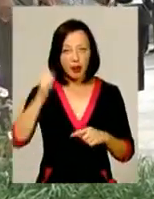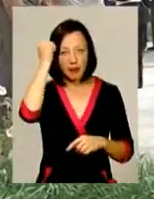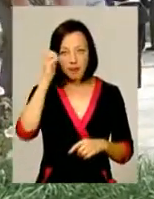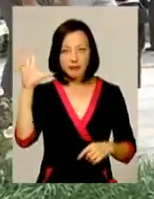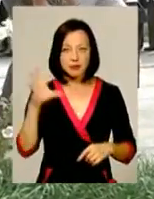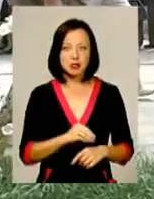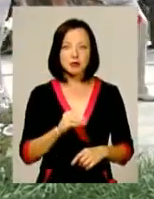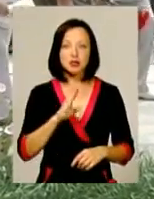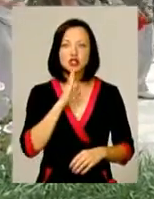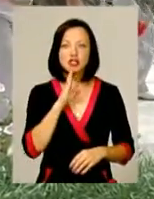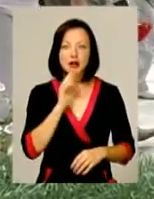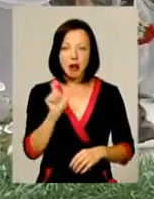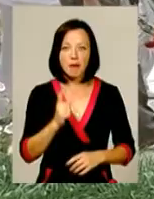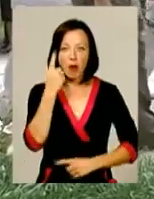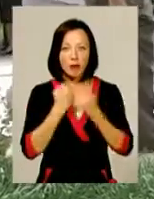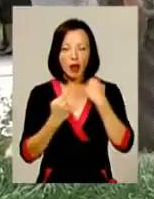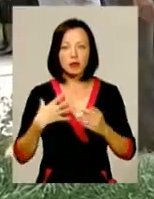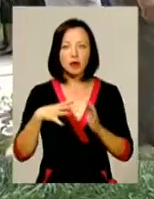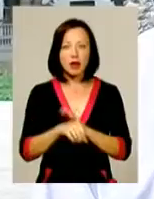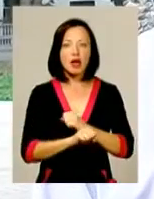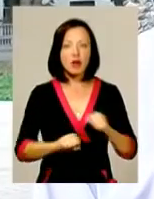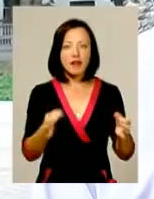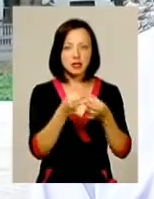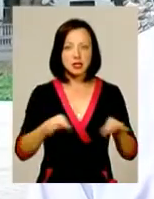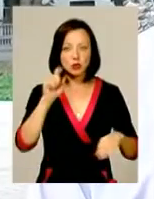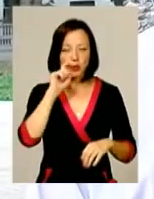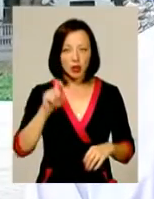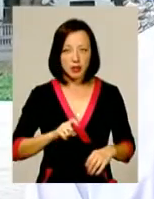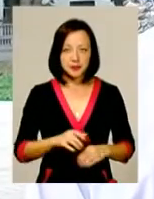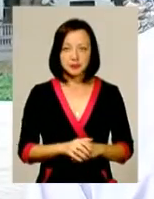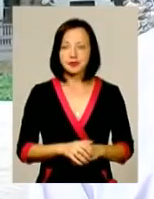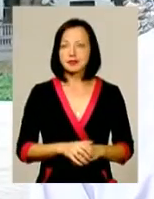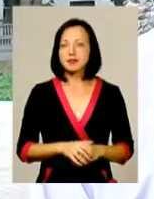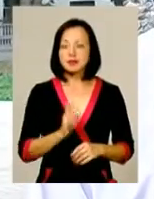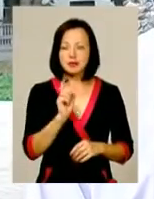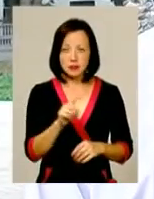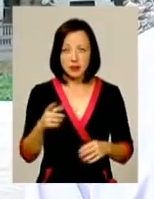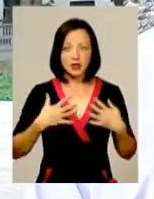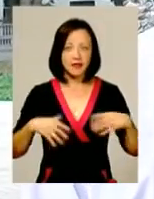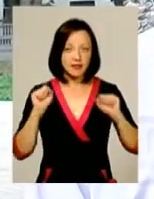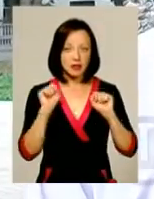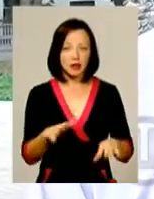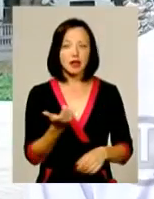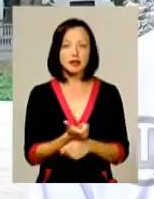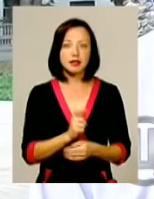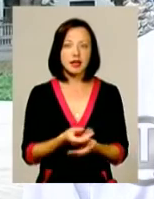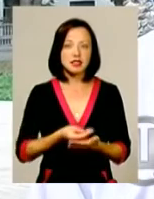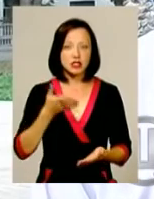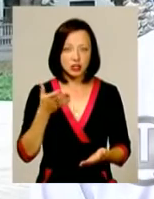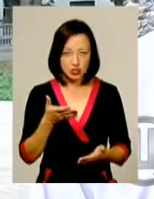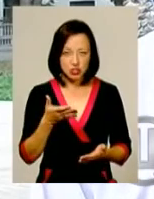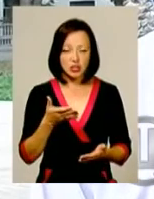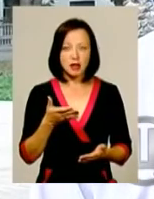які оплакують полеглих героїв Незалежної України. Вони віддали найцінніше в своєму житті. Вони бачили наперед, вони знали, за